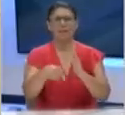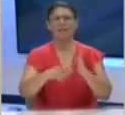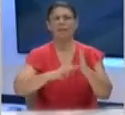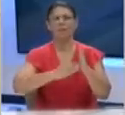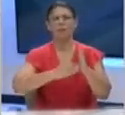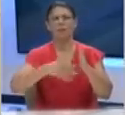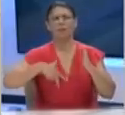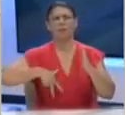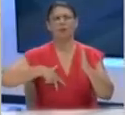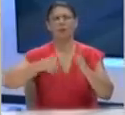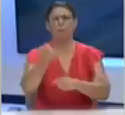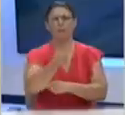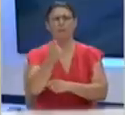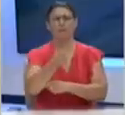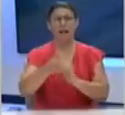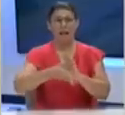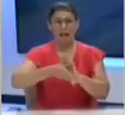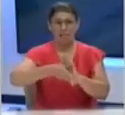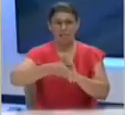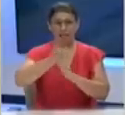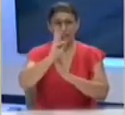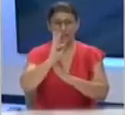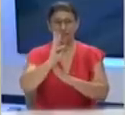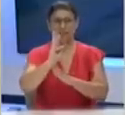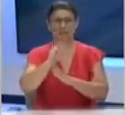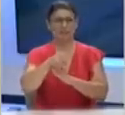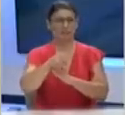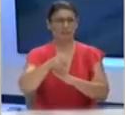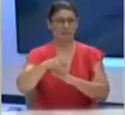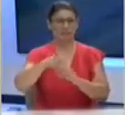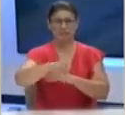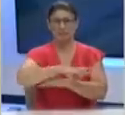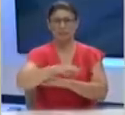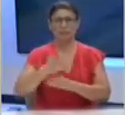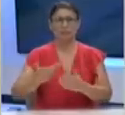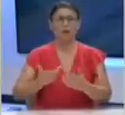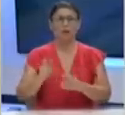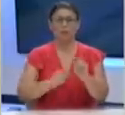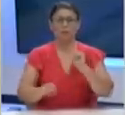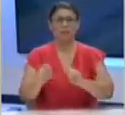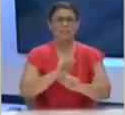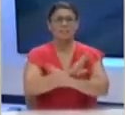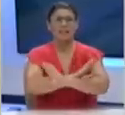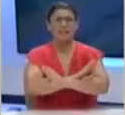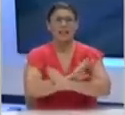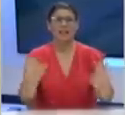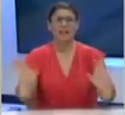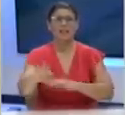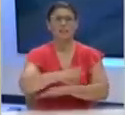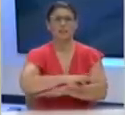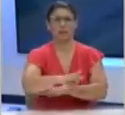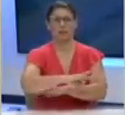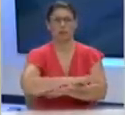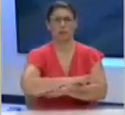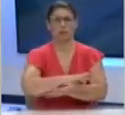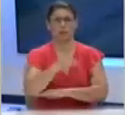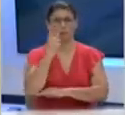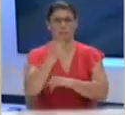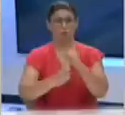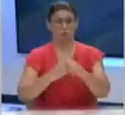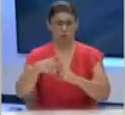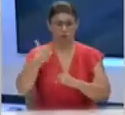Πυροσβεστικής. 13 περιφερειακά σχέδια υποσχεθήκατε, δεν κατατίστηκε κανένα σχέδιο. 2 χρόνια